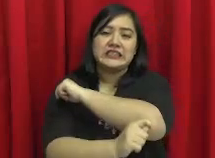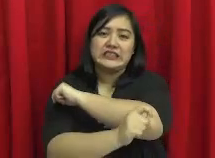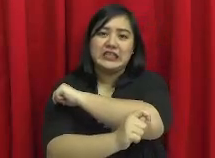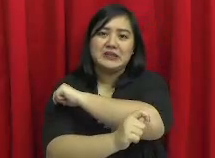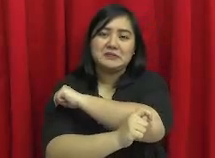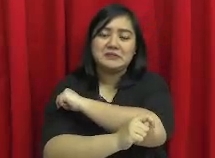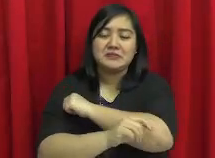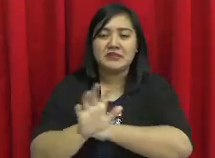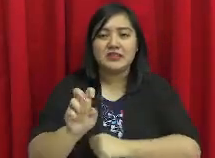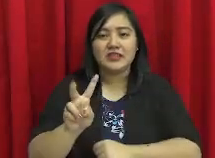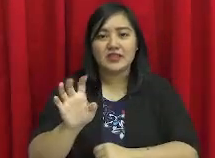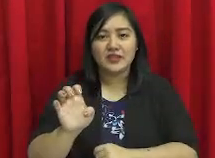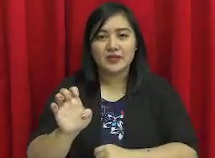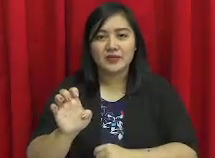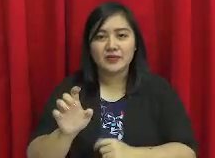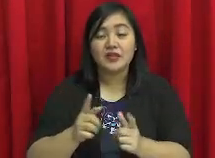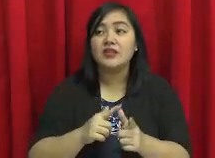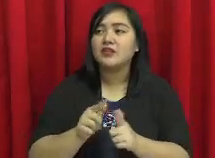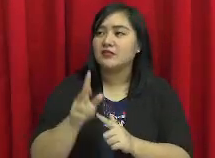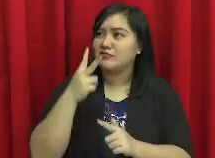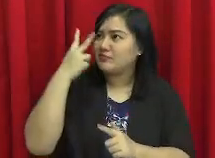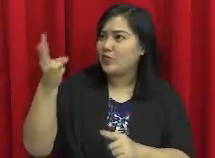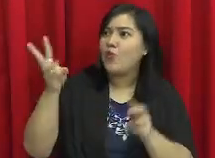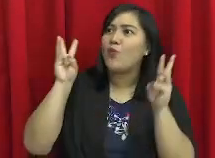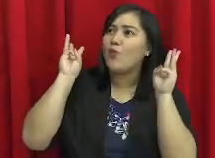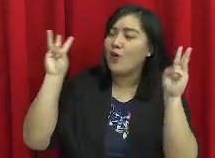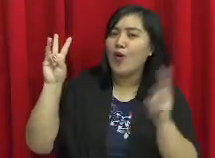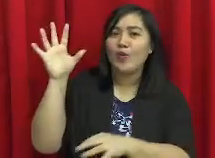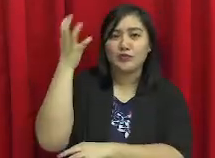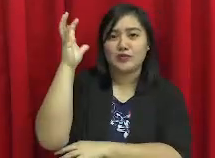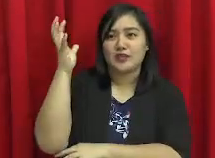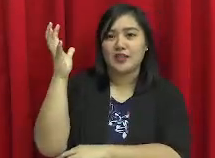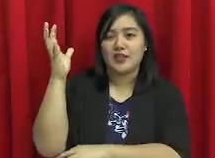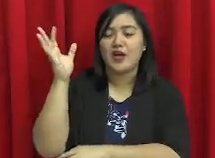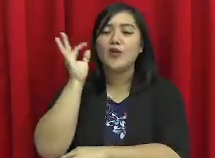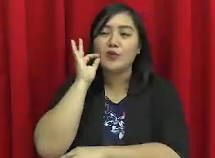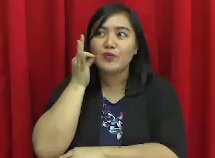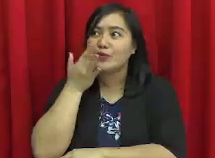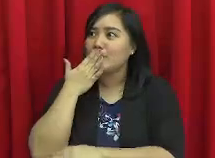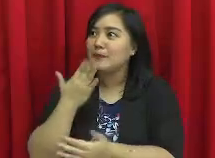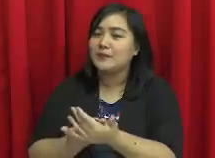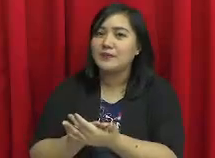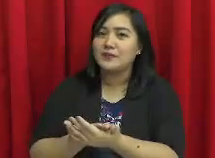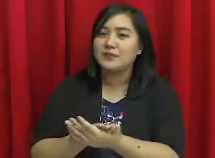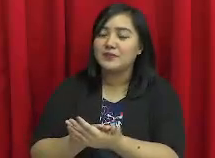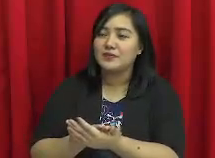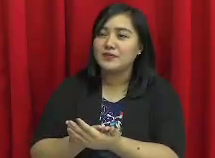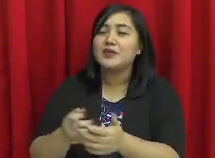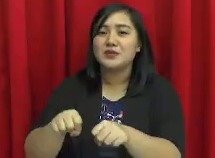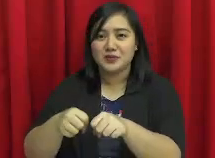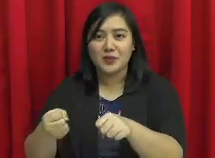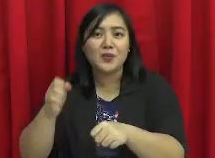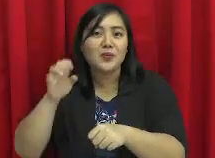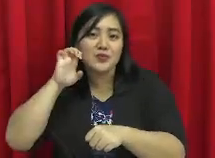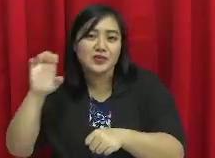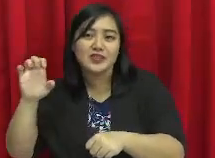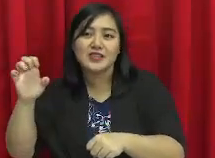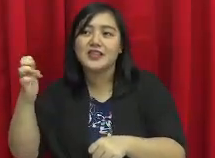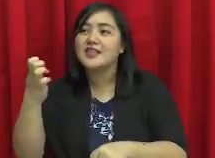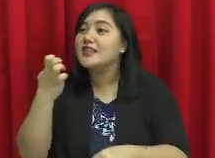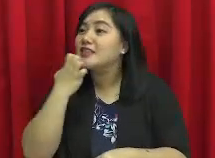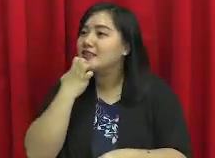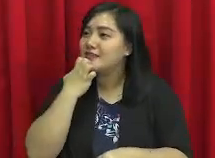comes Adam, pinakain siya ni Eve, kumain si Eve, and then pinakain si Eve, kumagat din sa logo ng